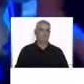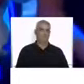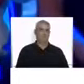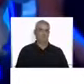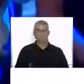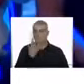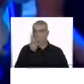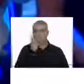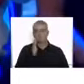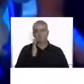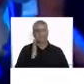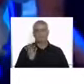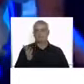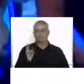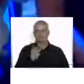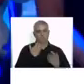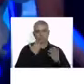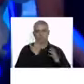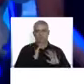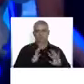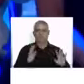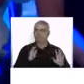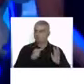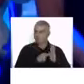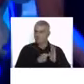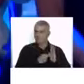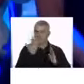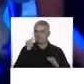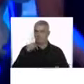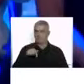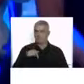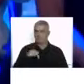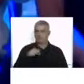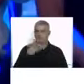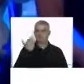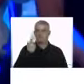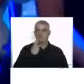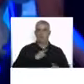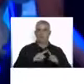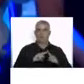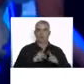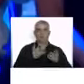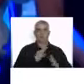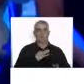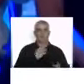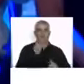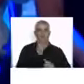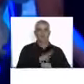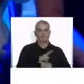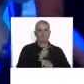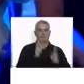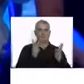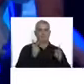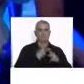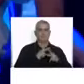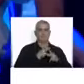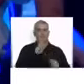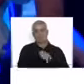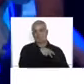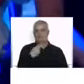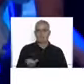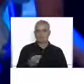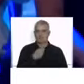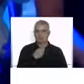וזה טרגדיה שאי אפשר להסביר אותה. בגלל זה גם היית פה לפני כמה חודשים. הבן שלי הוא נפטר מאפילפסיה,